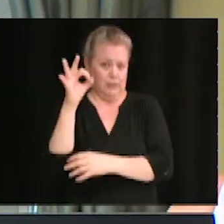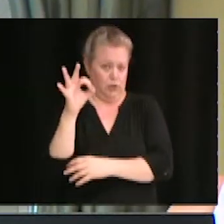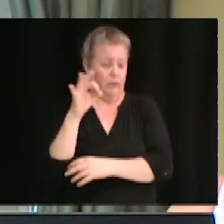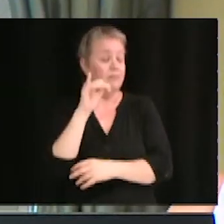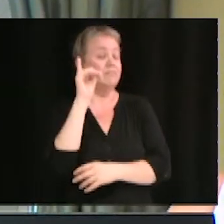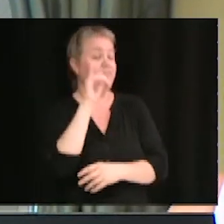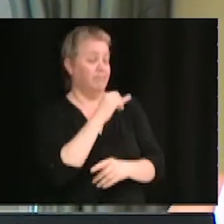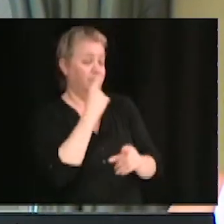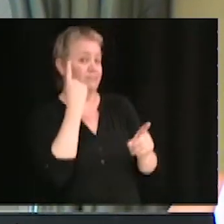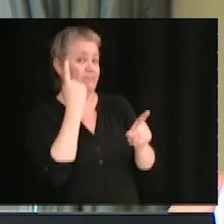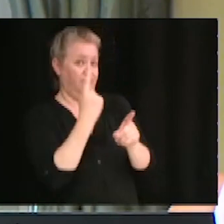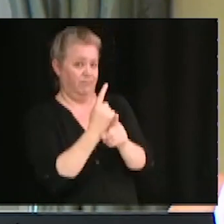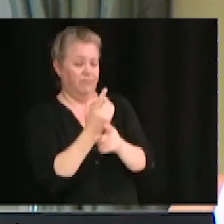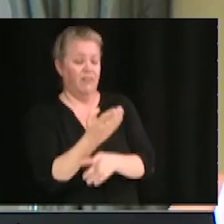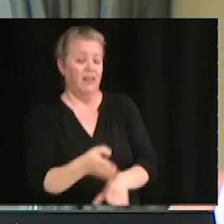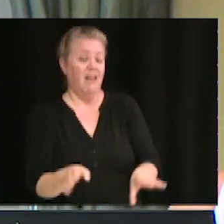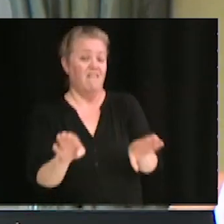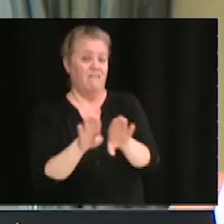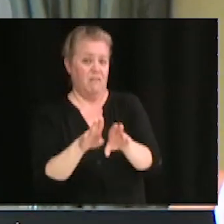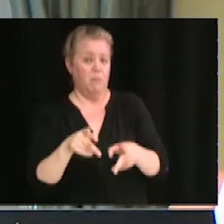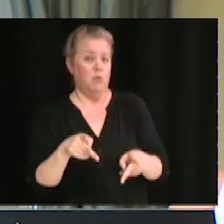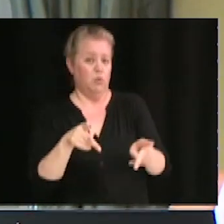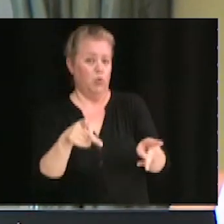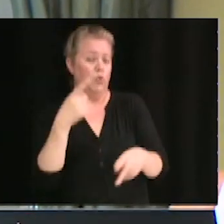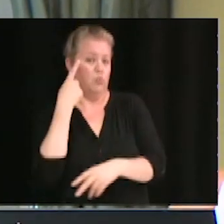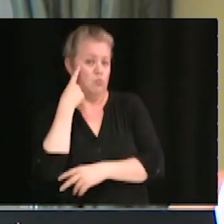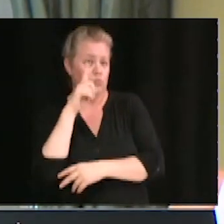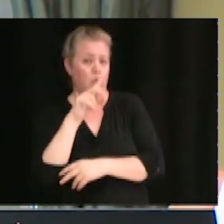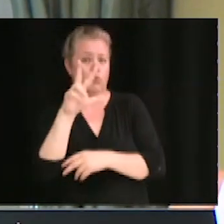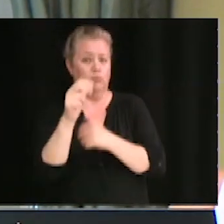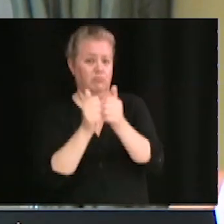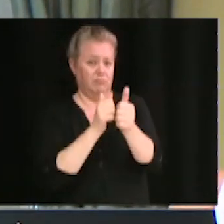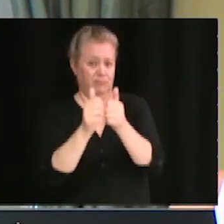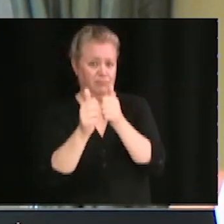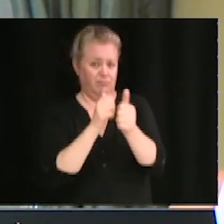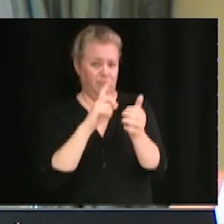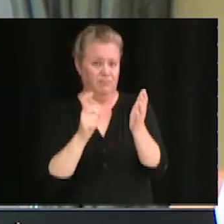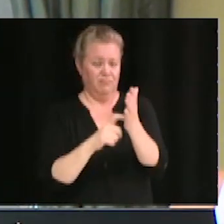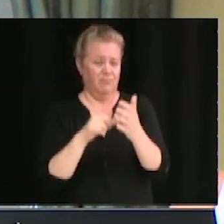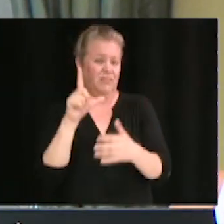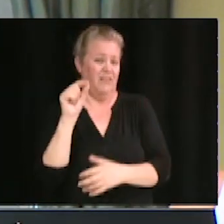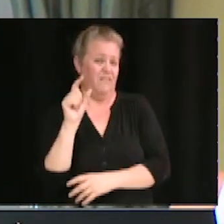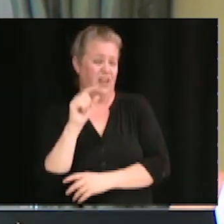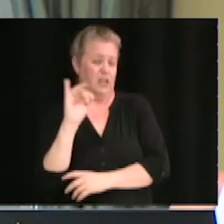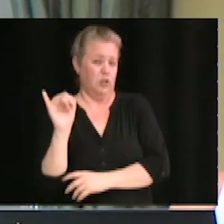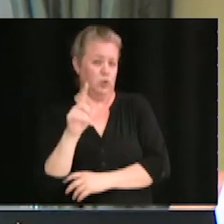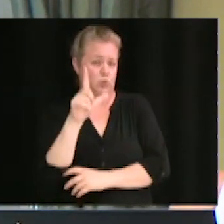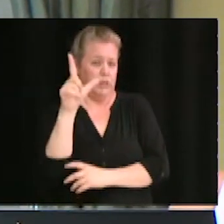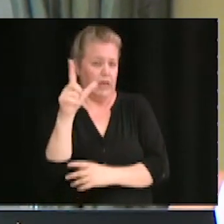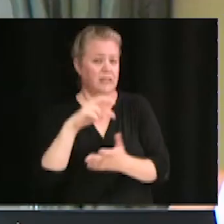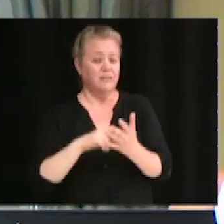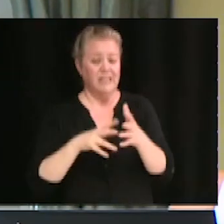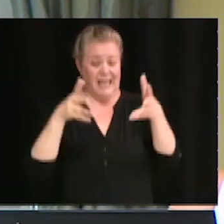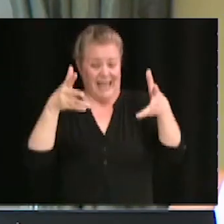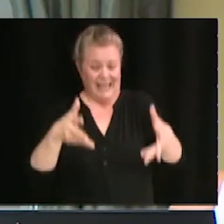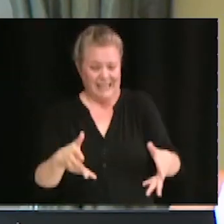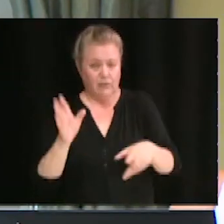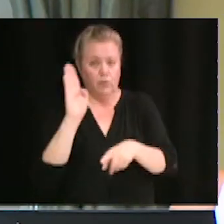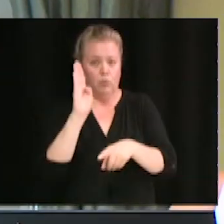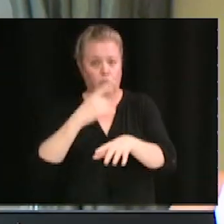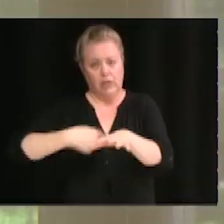le cadre, effectivement, du triathlon de Victoriaville qui aura lieu le samedi 20 juillet. On parle de rue qui environne le réservoir Beaudet.